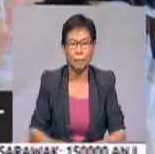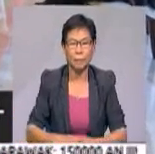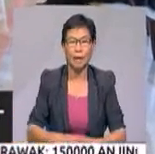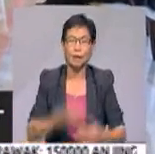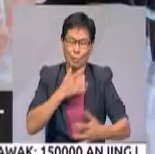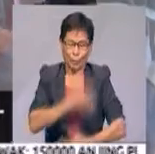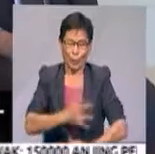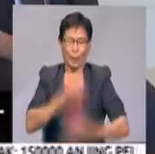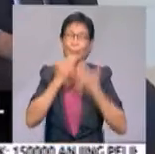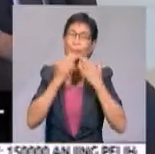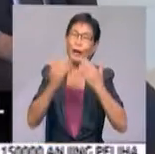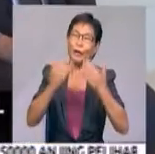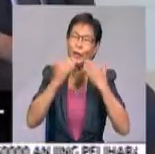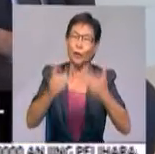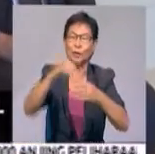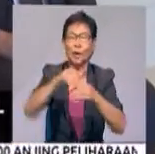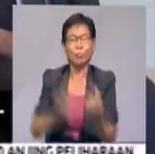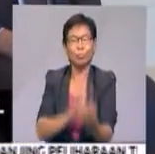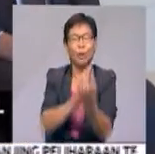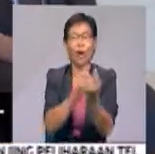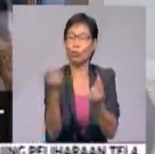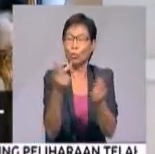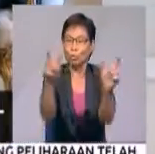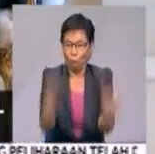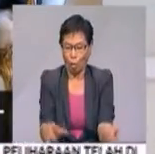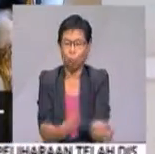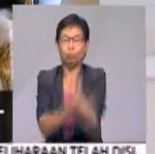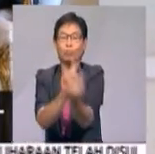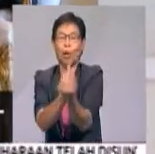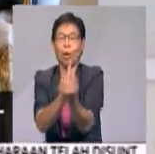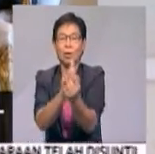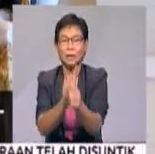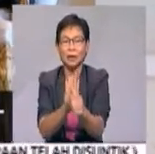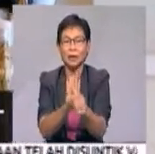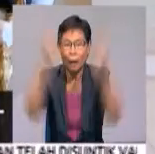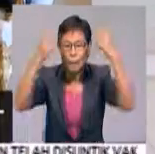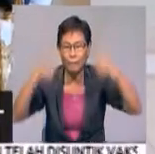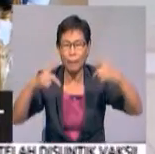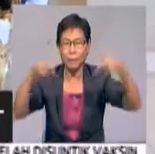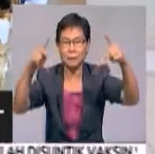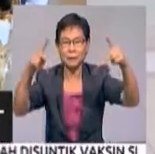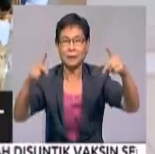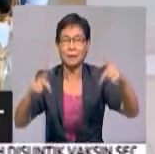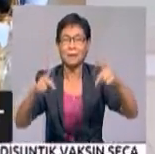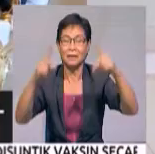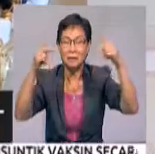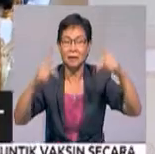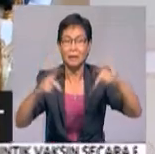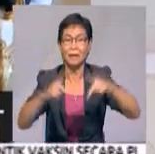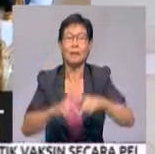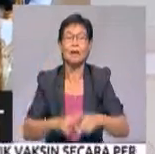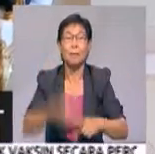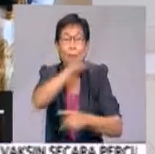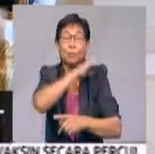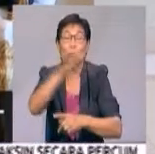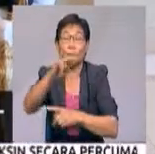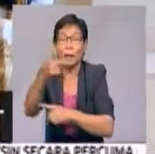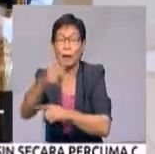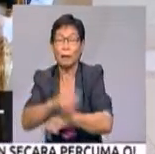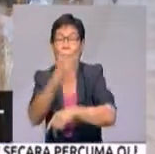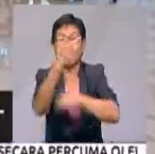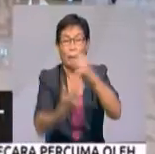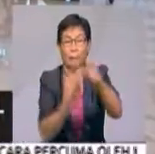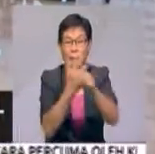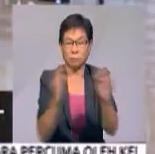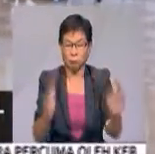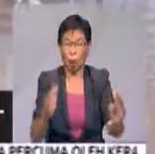Penghargaan tersebut disampaikan dalam pertemuan kedua-dua pemimpin itu di Zagulba Presidential Palace. Selaku pengerusi 6 bagi tempoh 3